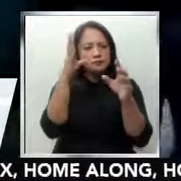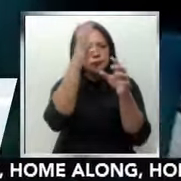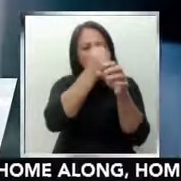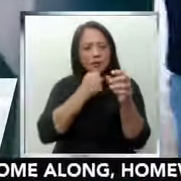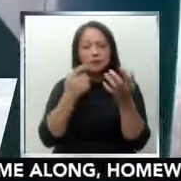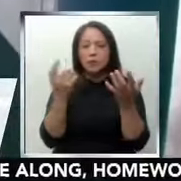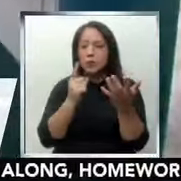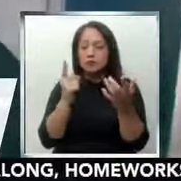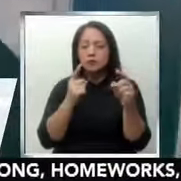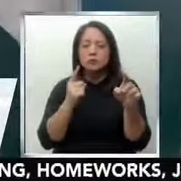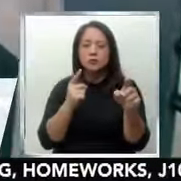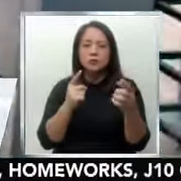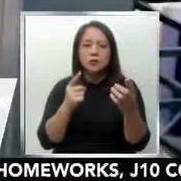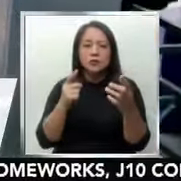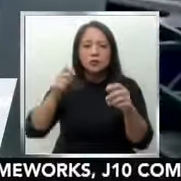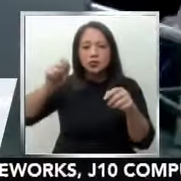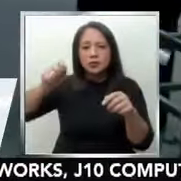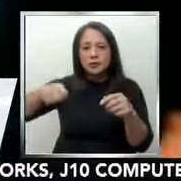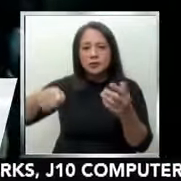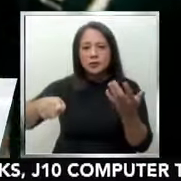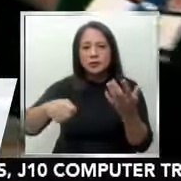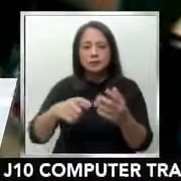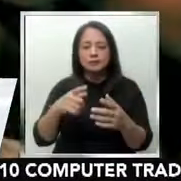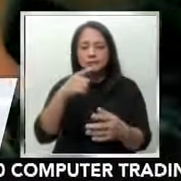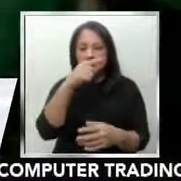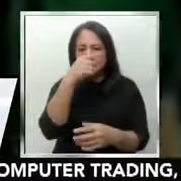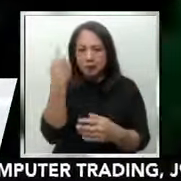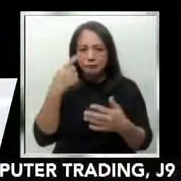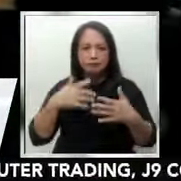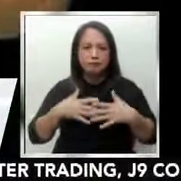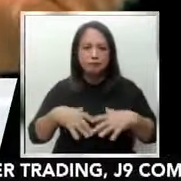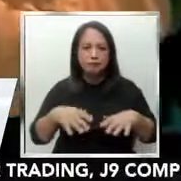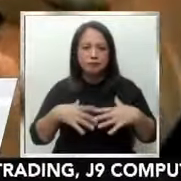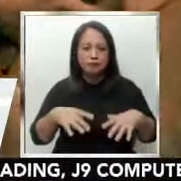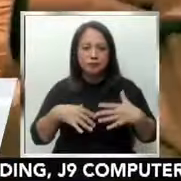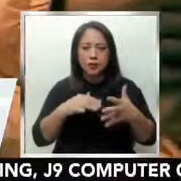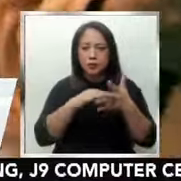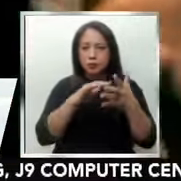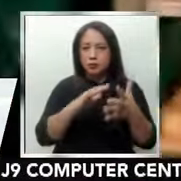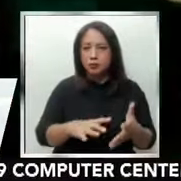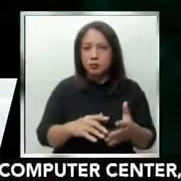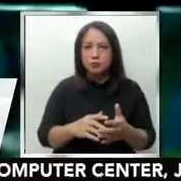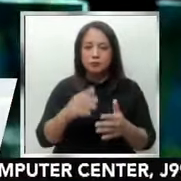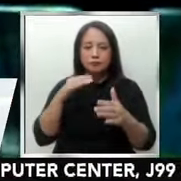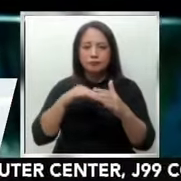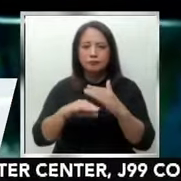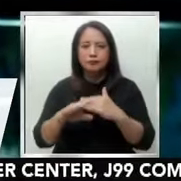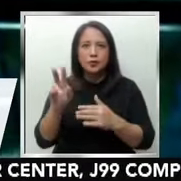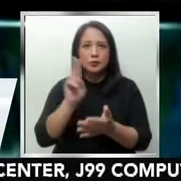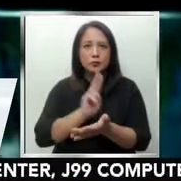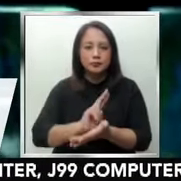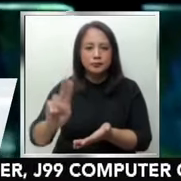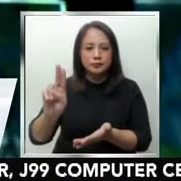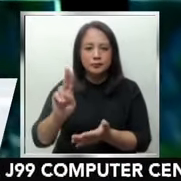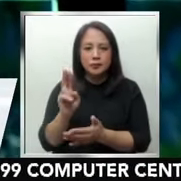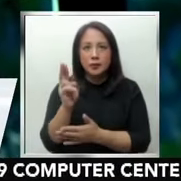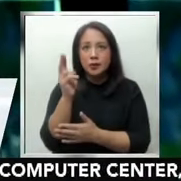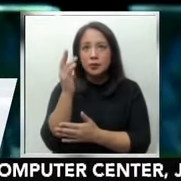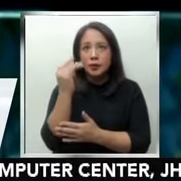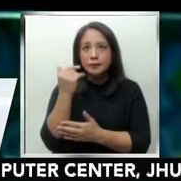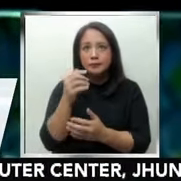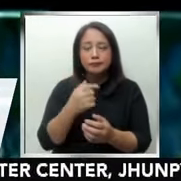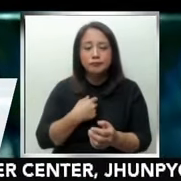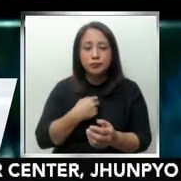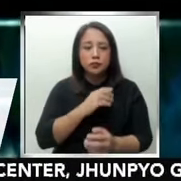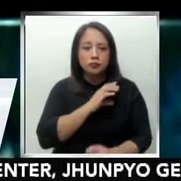hustisya nagsuot ng itim ang mga estudyante ng Adamson University sa kanilang pagpasok sa Unibersidad bilang pakikiramay sa pamilya ng